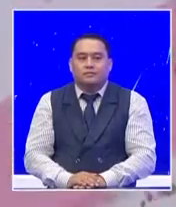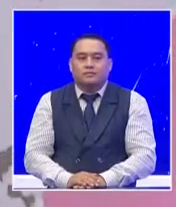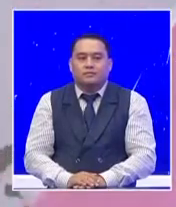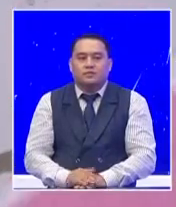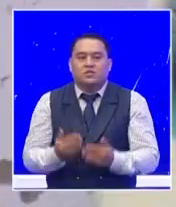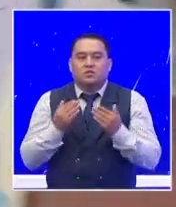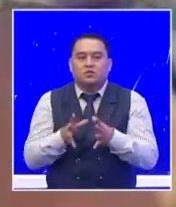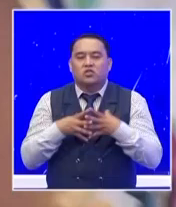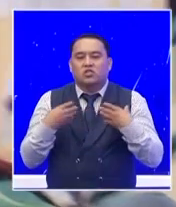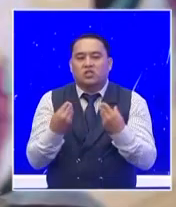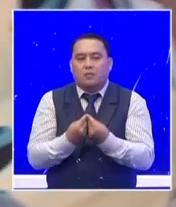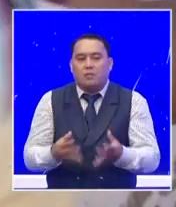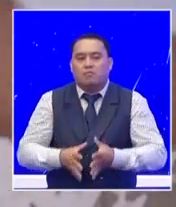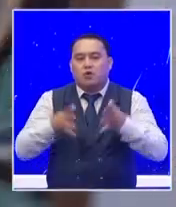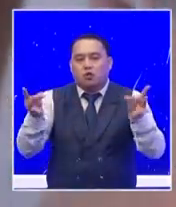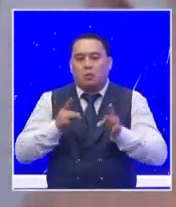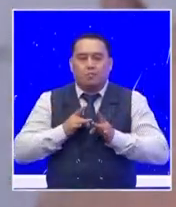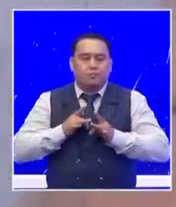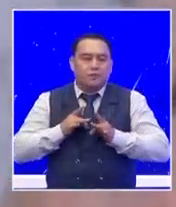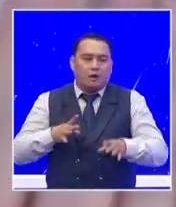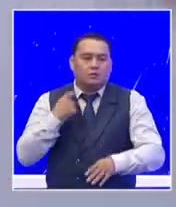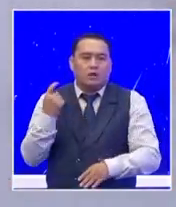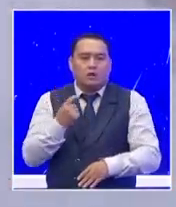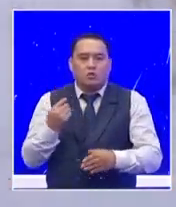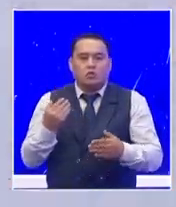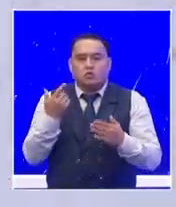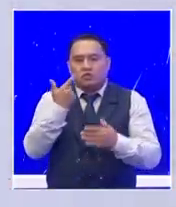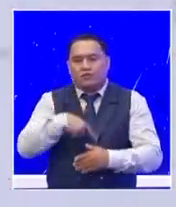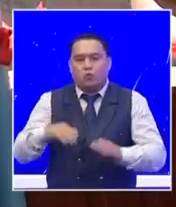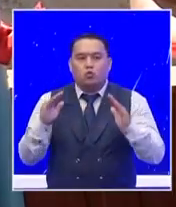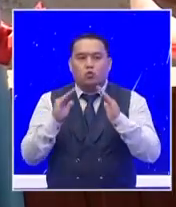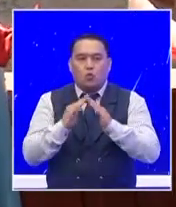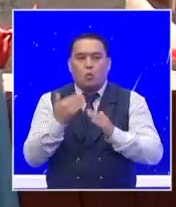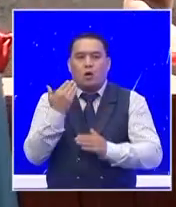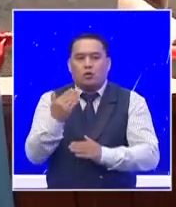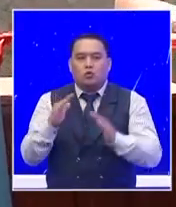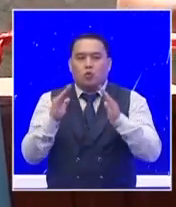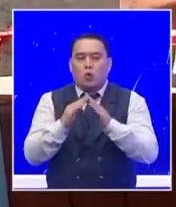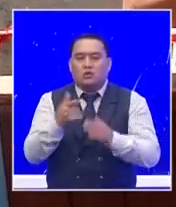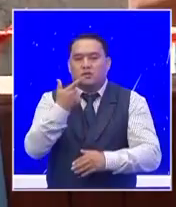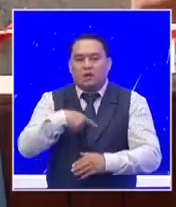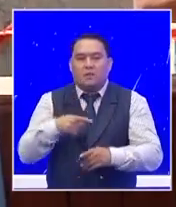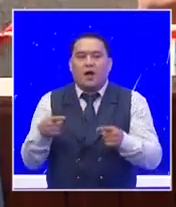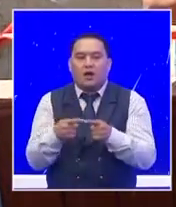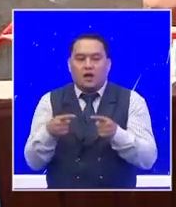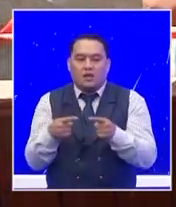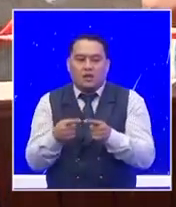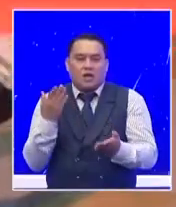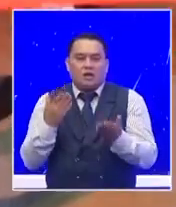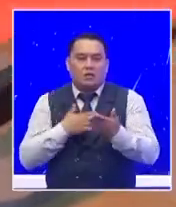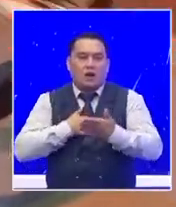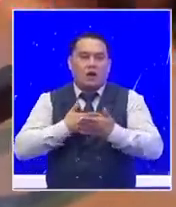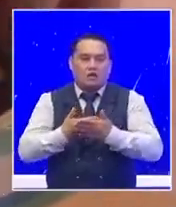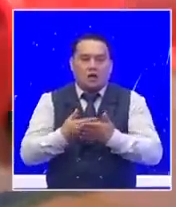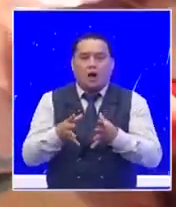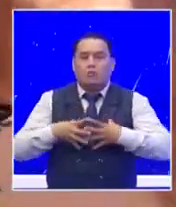Сегодня у семьи Вилковых большой праздник. Они стали владельцами собственного жилья. До сегодняшнего дня этот дом они сами снимали в аренду. Если бы не активная